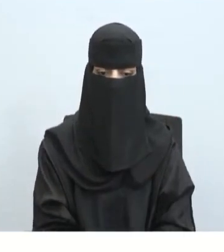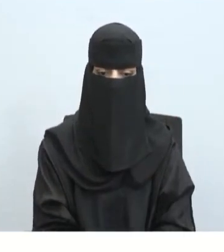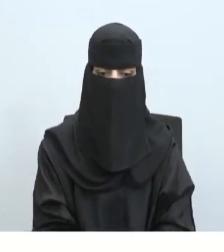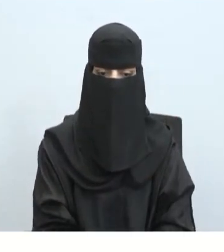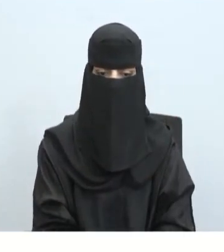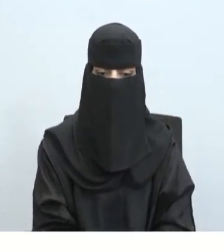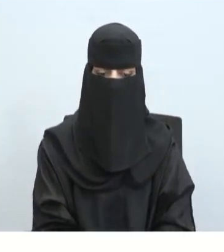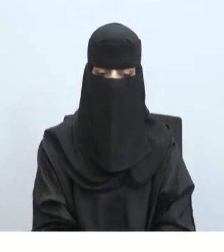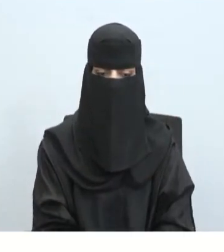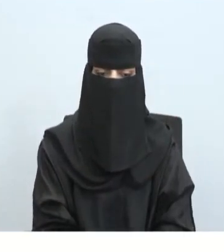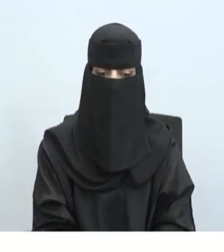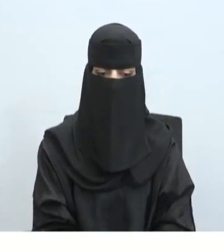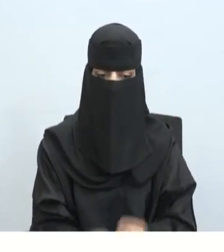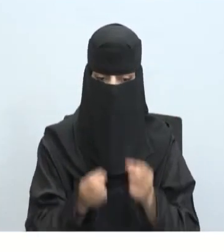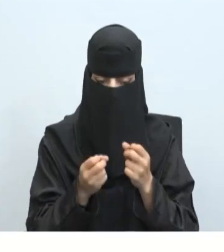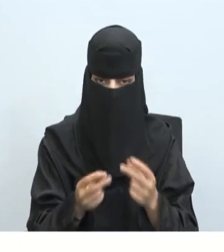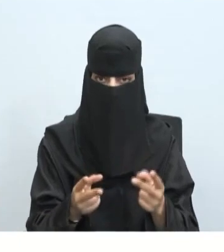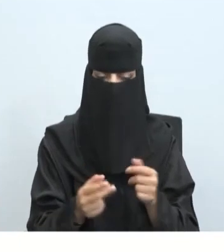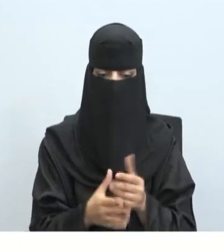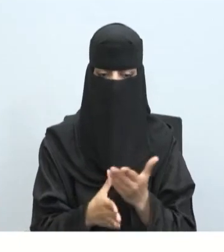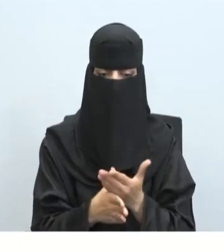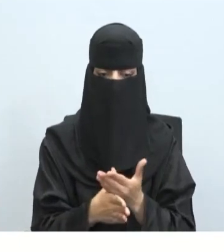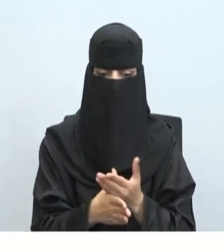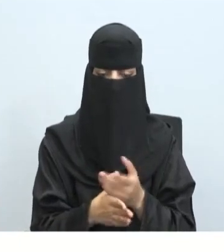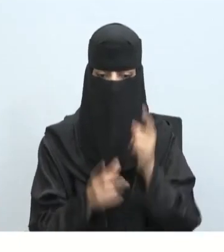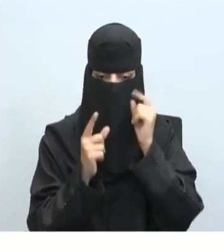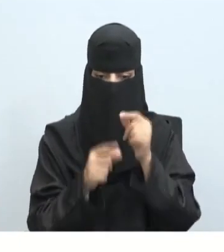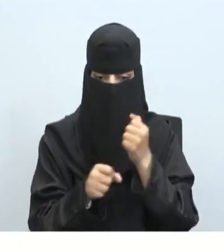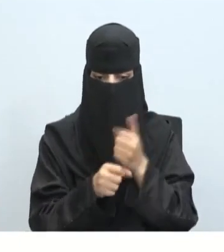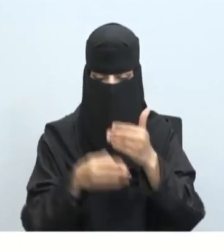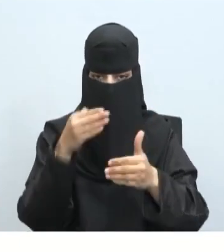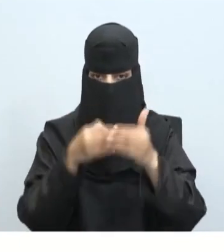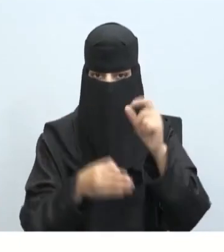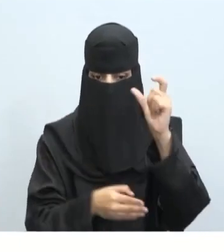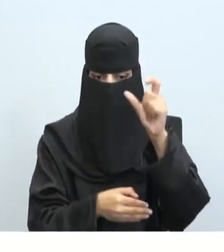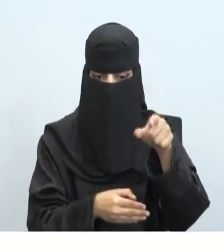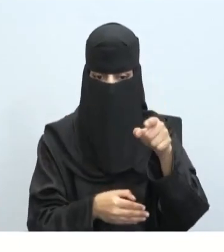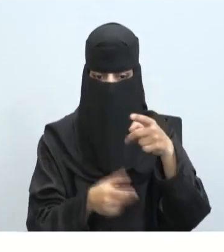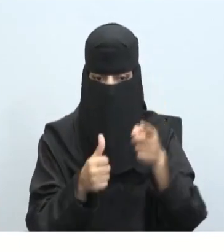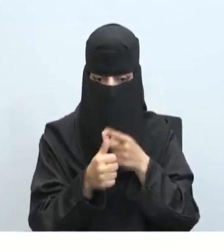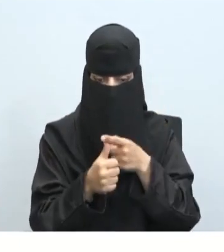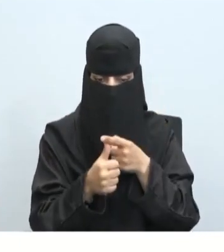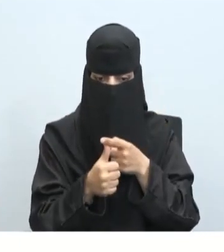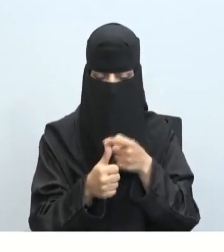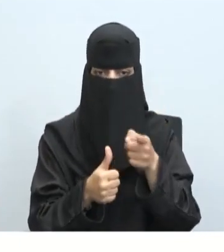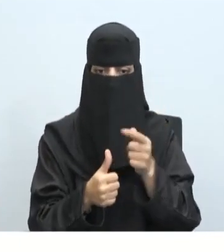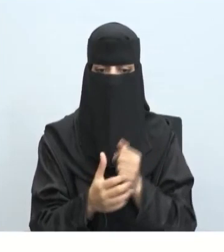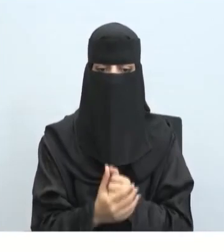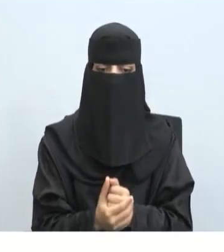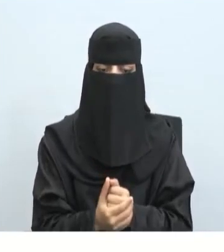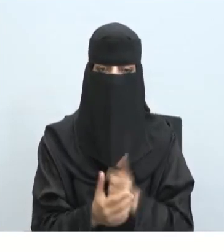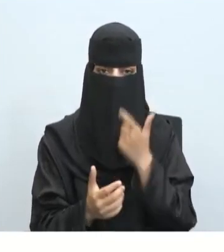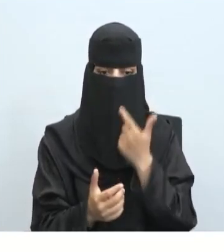الاسلاميه عند بنايه المساجد تمي عماره المساجد في اول امرها